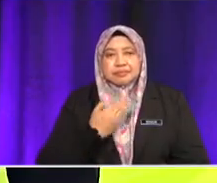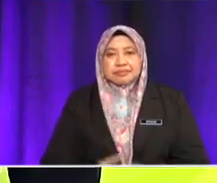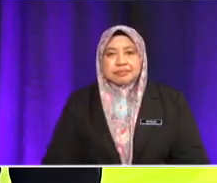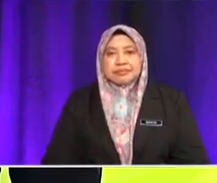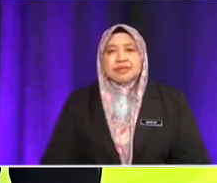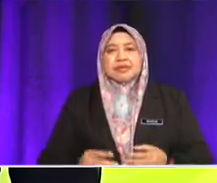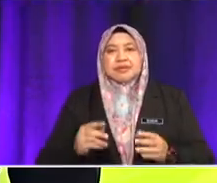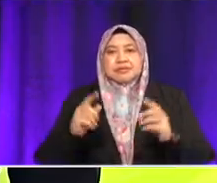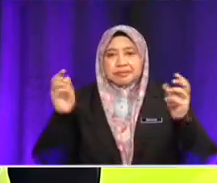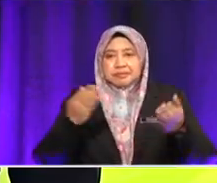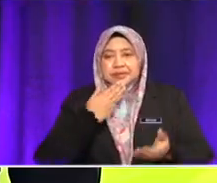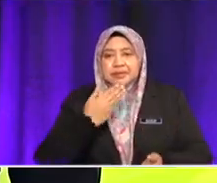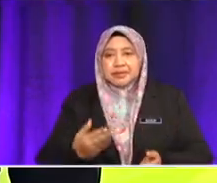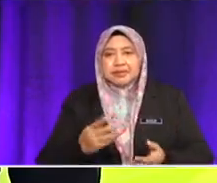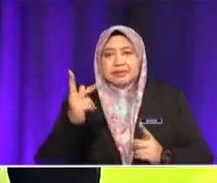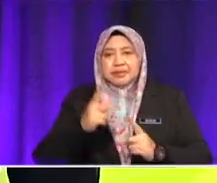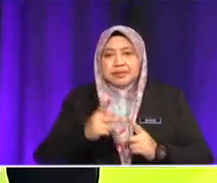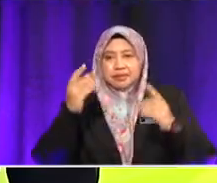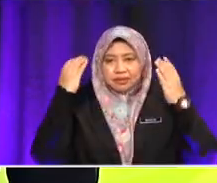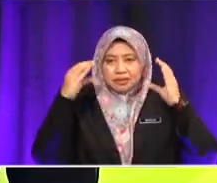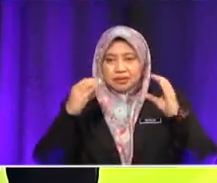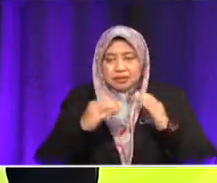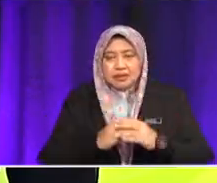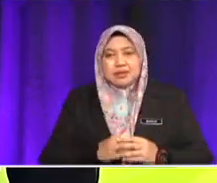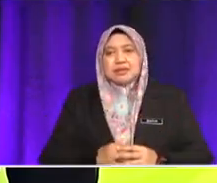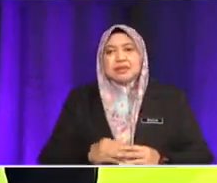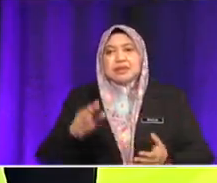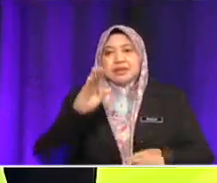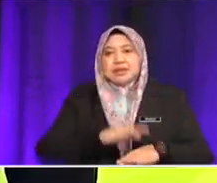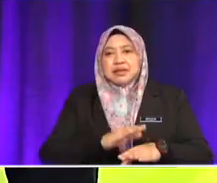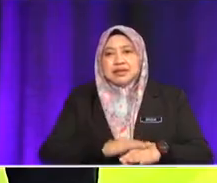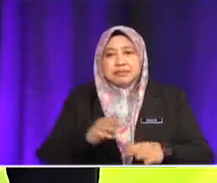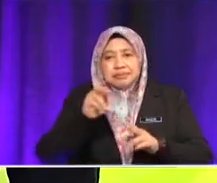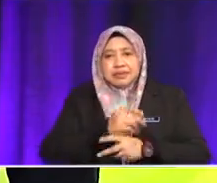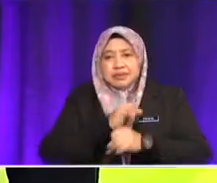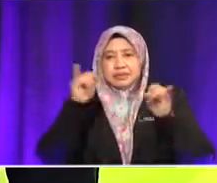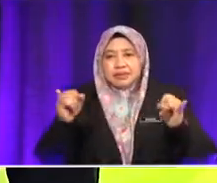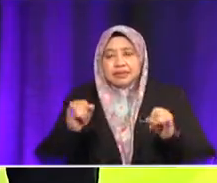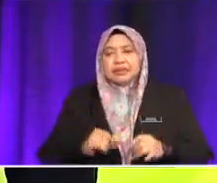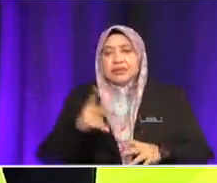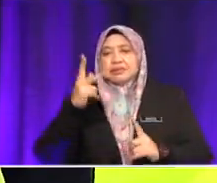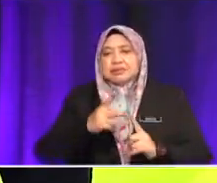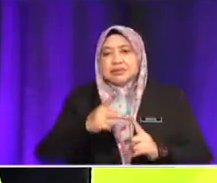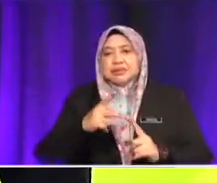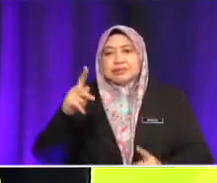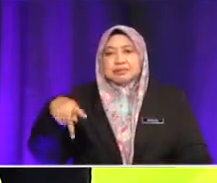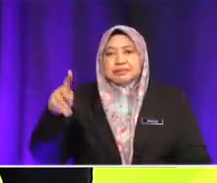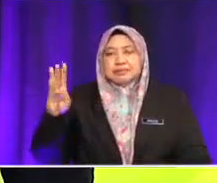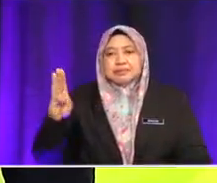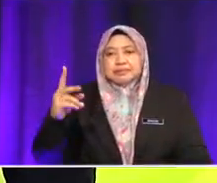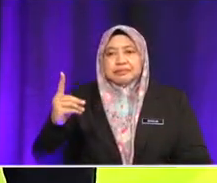kepada penjelasan kepada pengenalan untuk PBB bahasa Sunda tingkatan 12 3